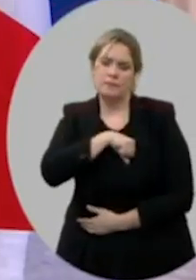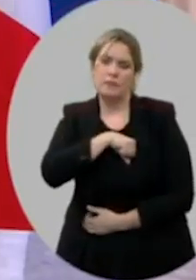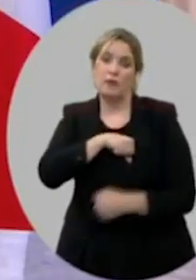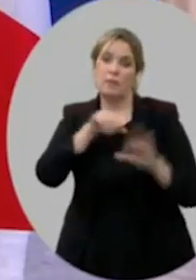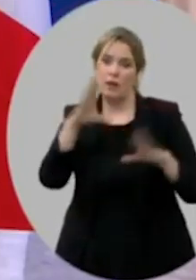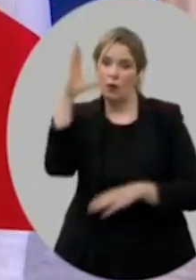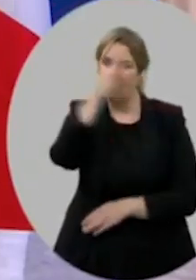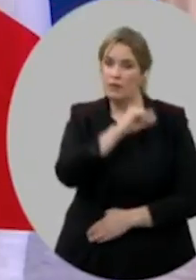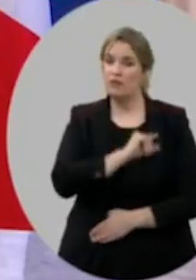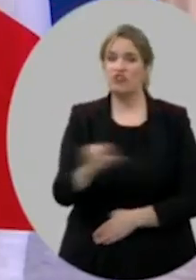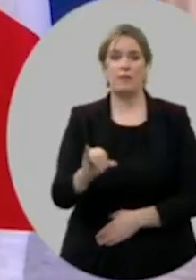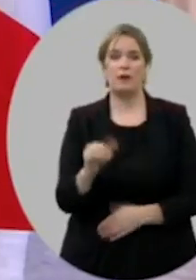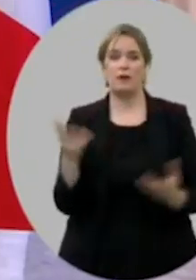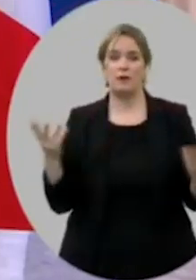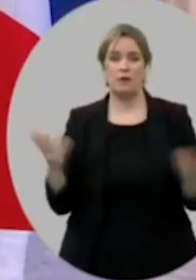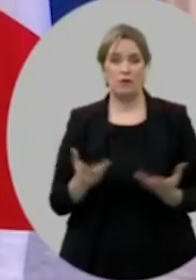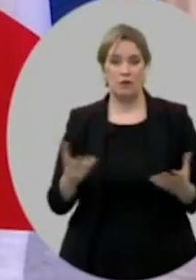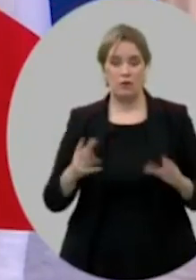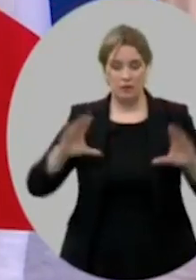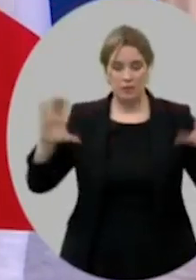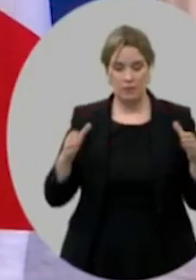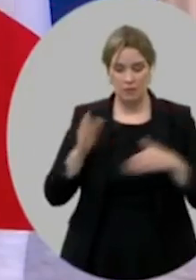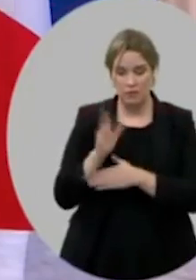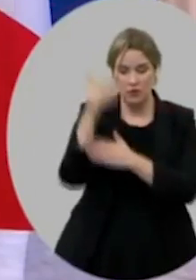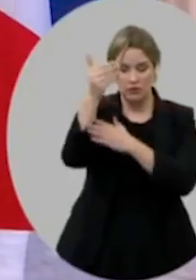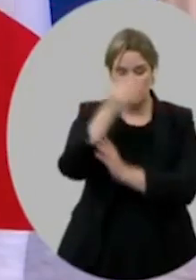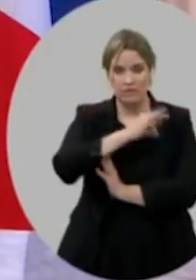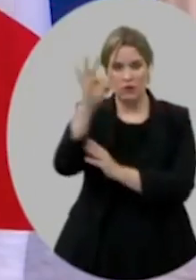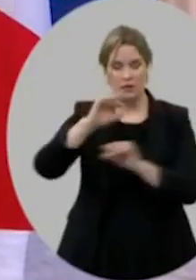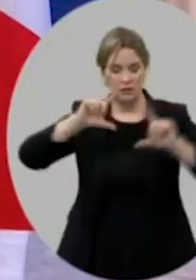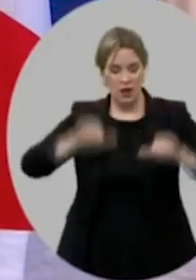Mais n'oubliez jamais que nous sommes l'Europe.